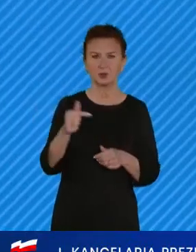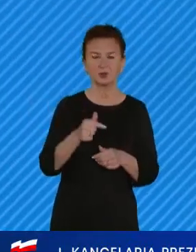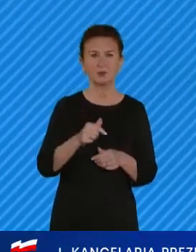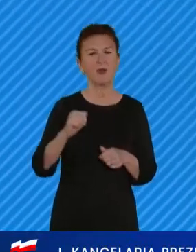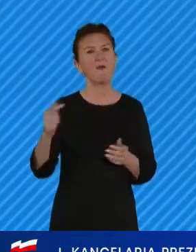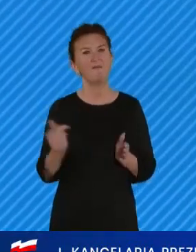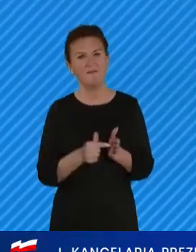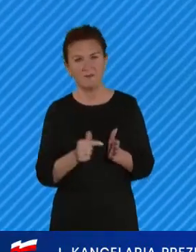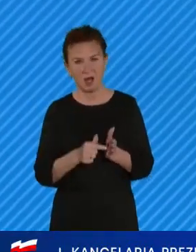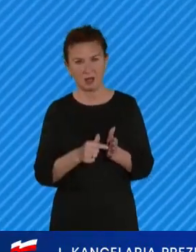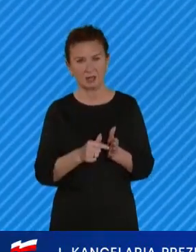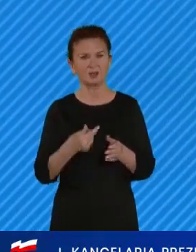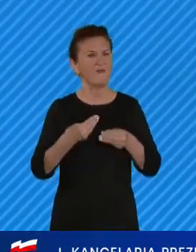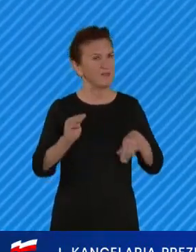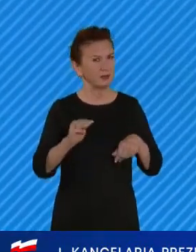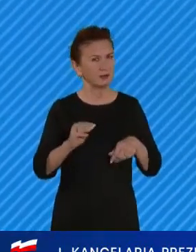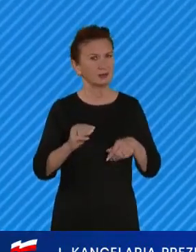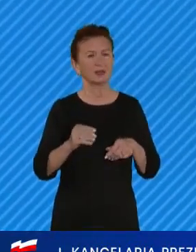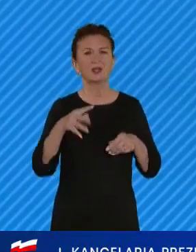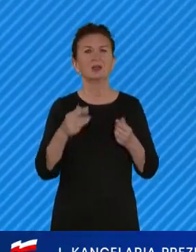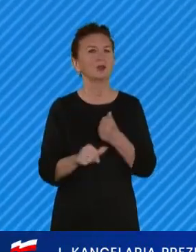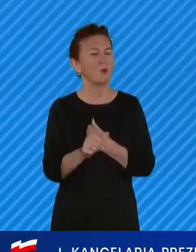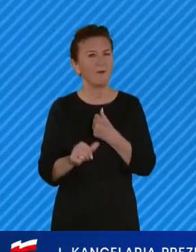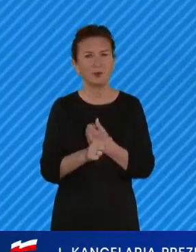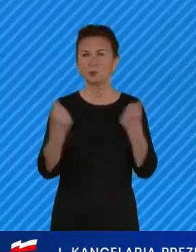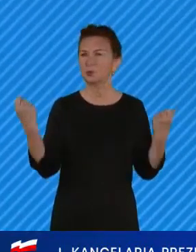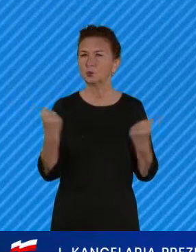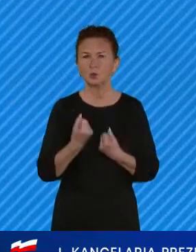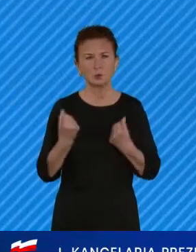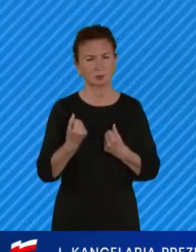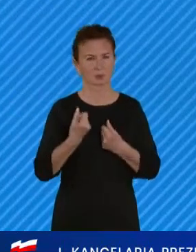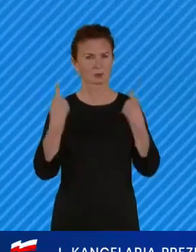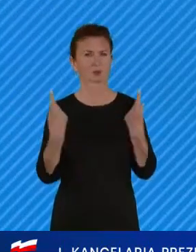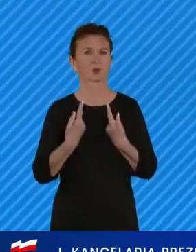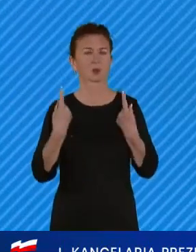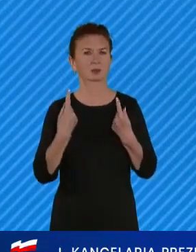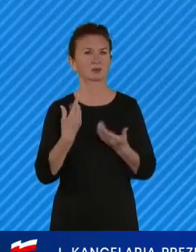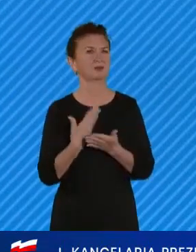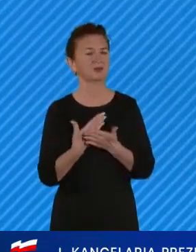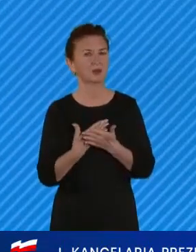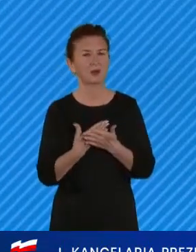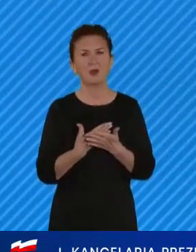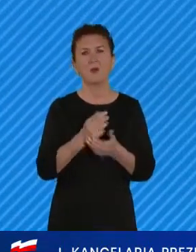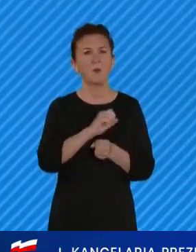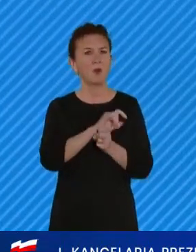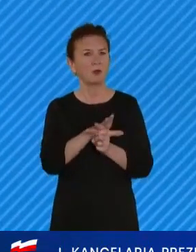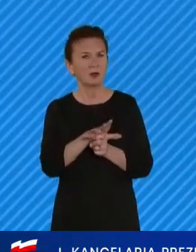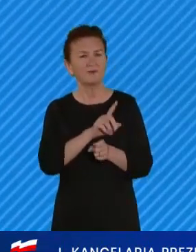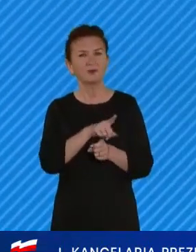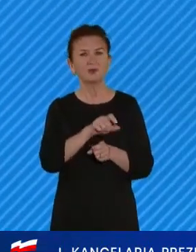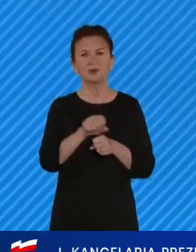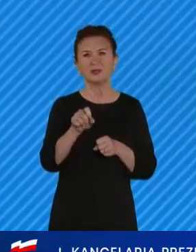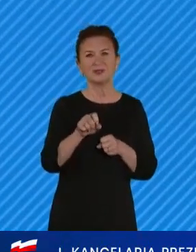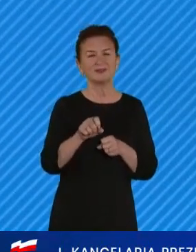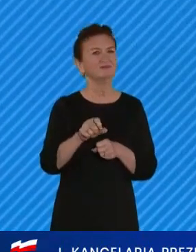niż zwykle, właśnie dlatego, że sytuacja jest tak trudna, właśnie dlatego, że koronawirus jest siłą natury, której